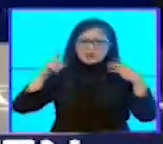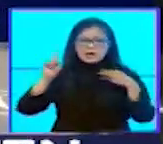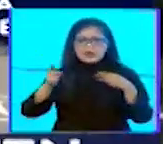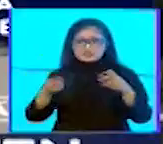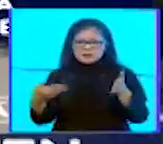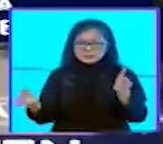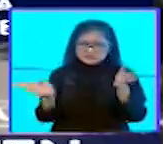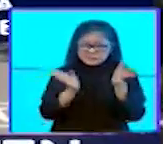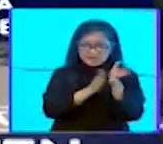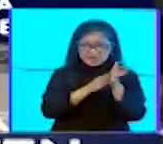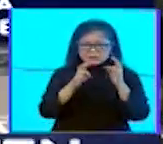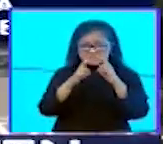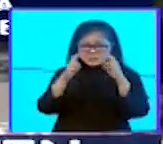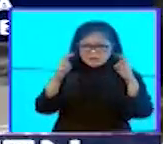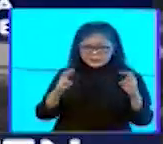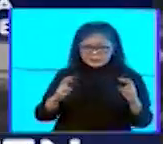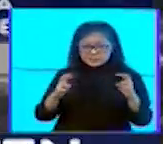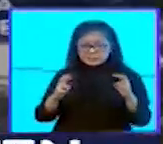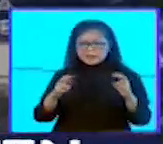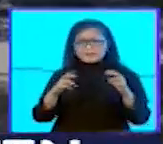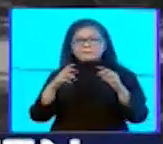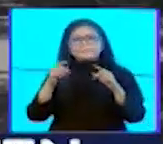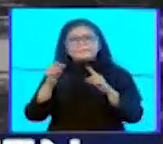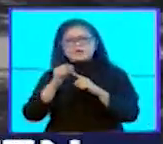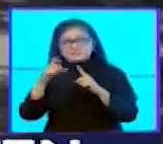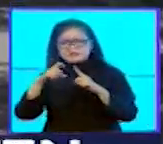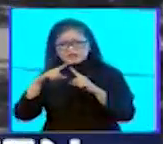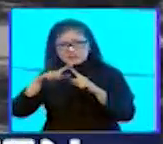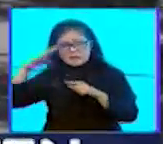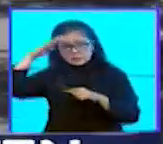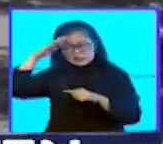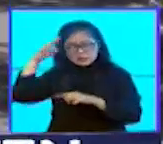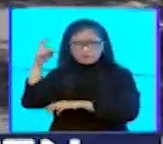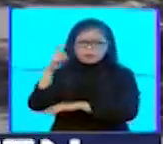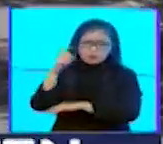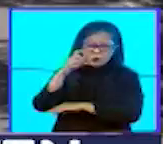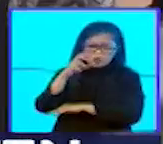Kediri, Pacitan, Kediri, Kota Blitar, Kota Batu, dan Kota Probolinggo.